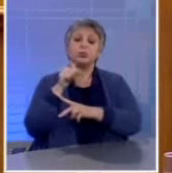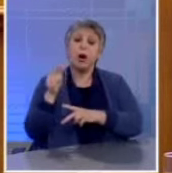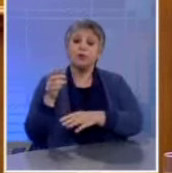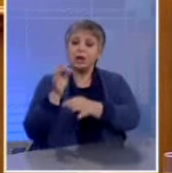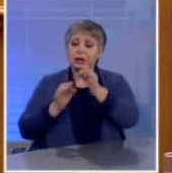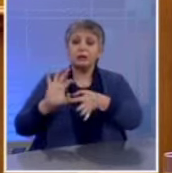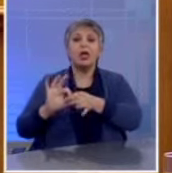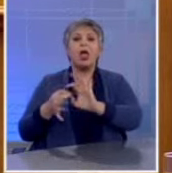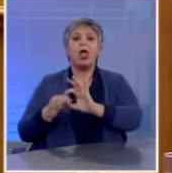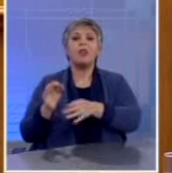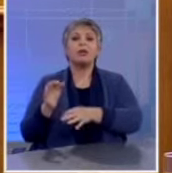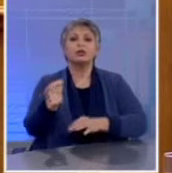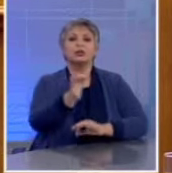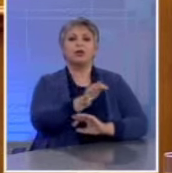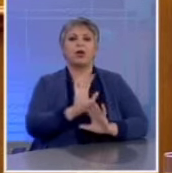Και